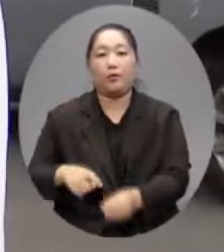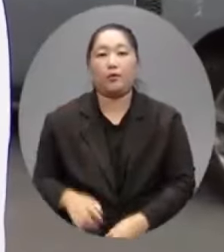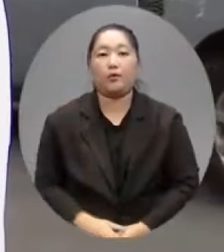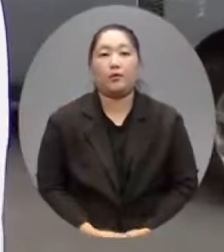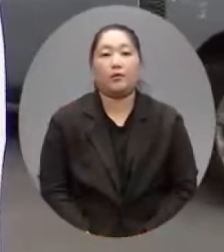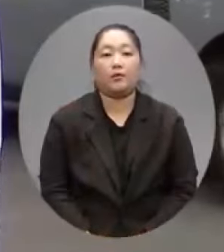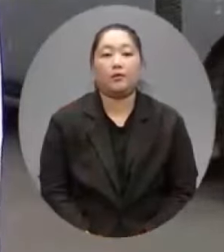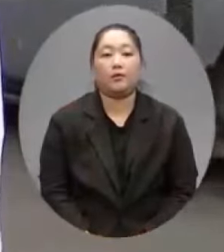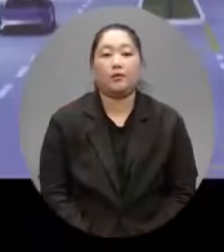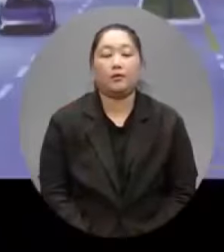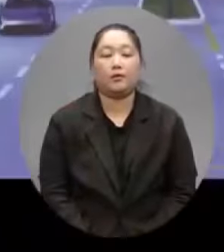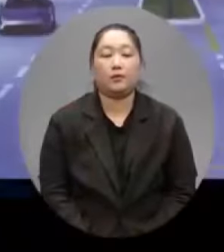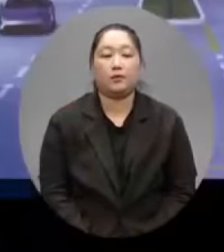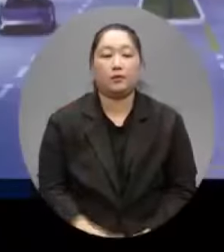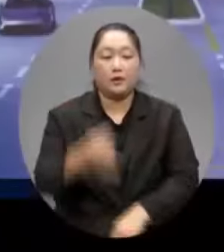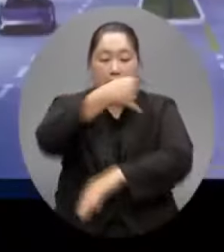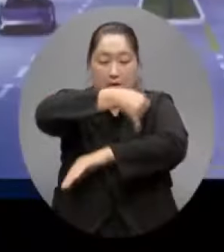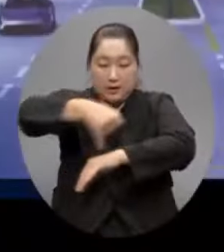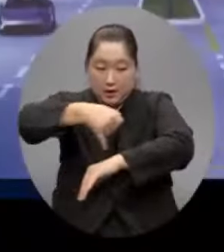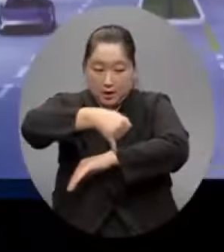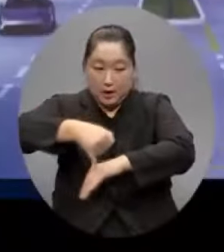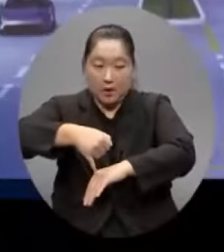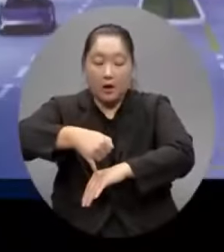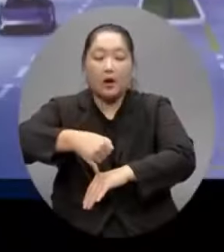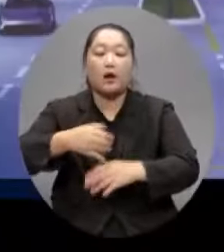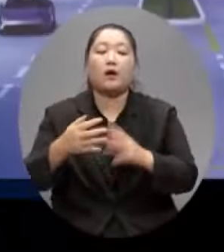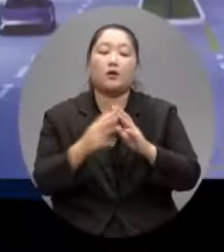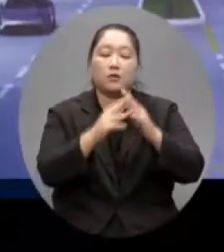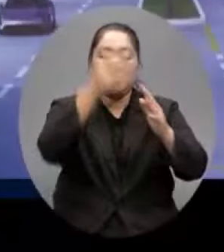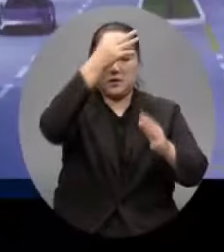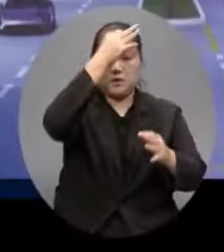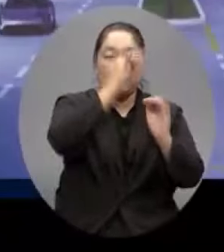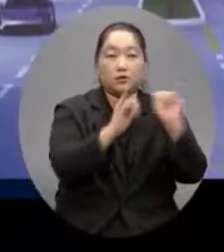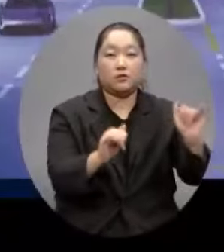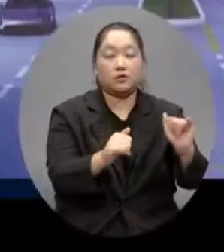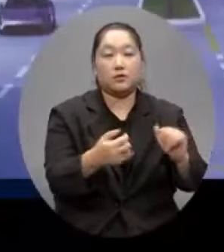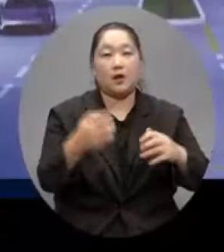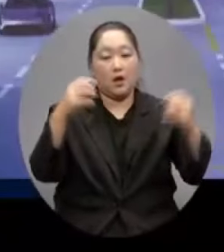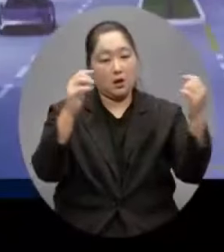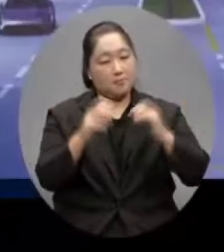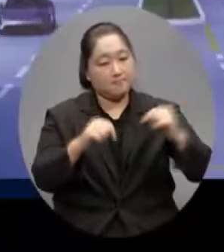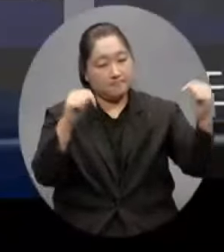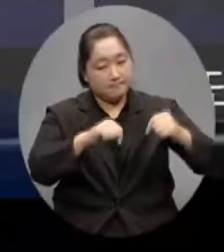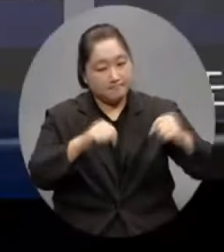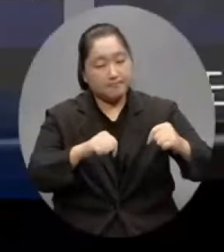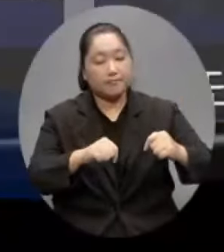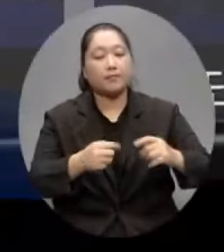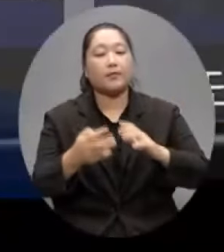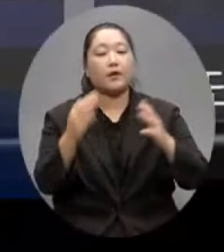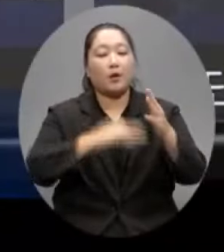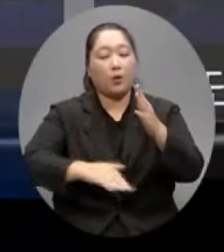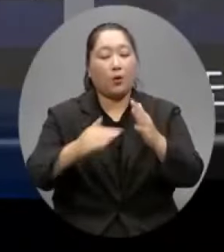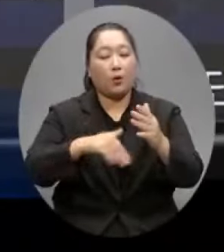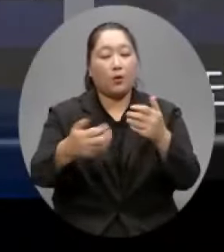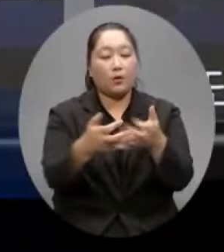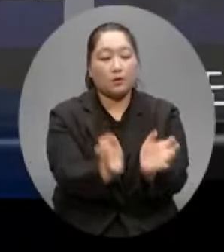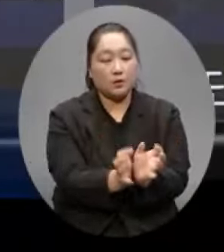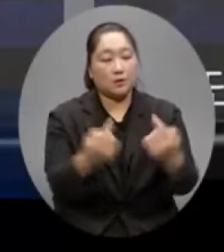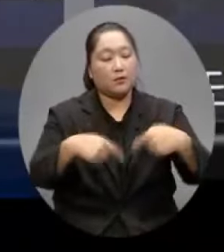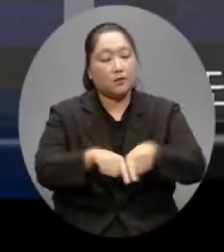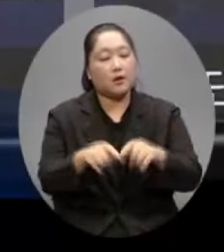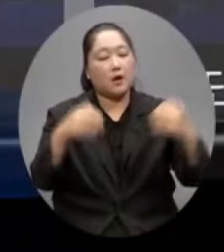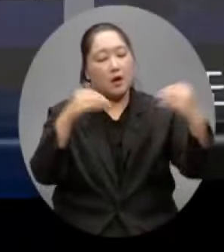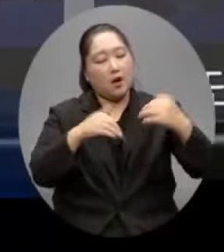목표입니다. 설계 단계에서부터 건축 구조 기술사나 이런 분들 협의를 받을 거고요. 철도공단에 있는 분들과 함께